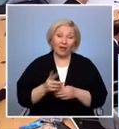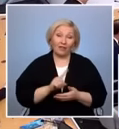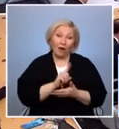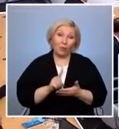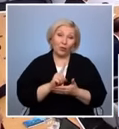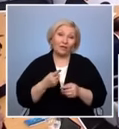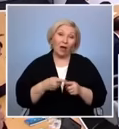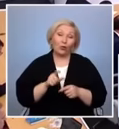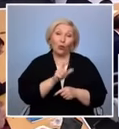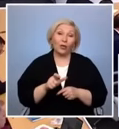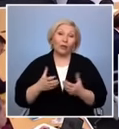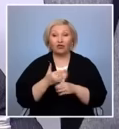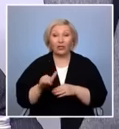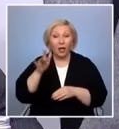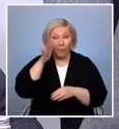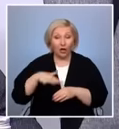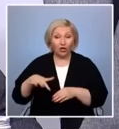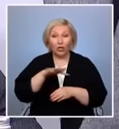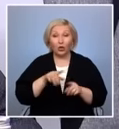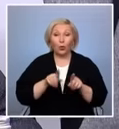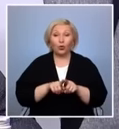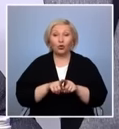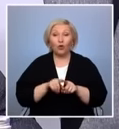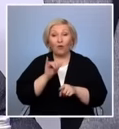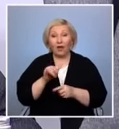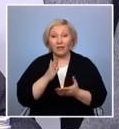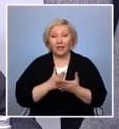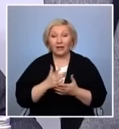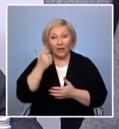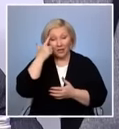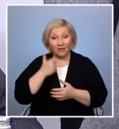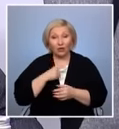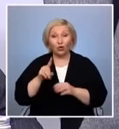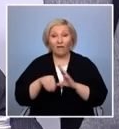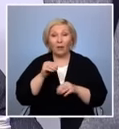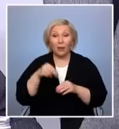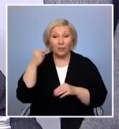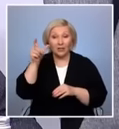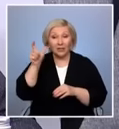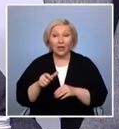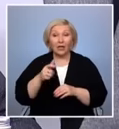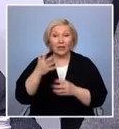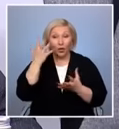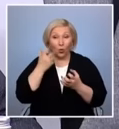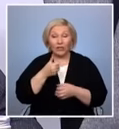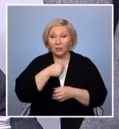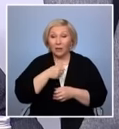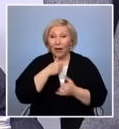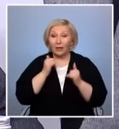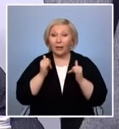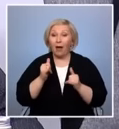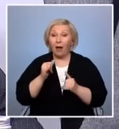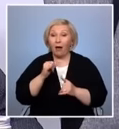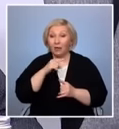это все прозвучало, и никак иначе. Журналистка Светлана Валеева коварно уточнила. Ведь у Путина, у самого